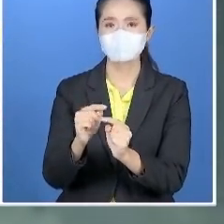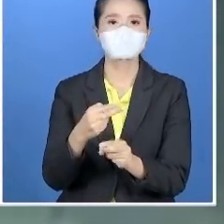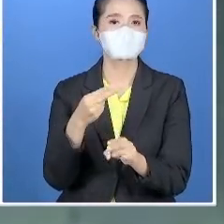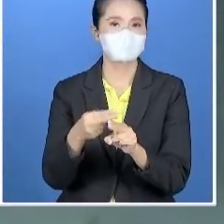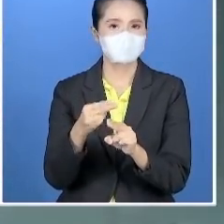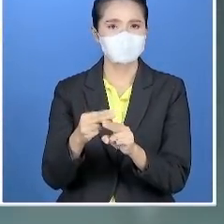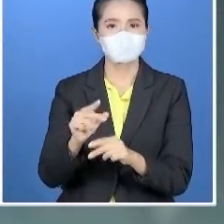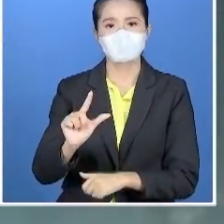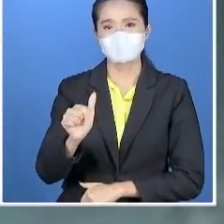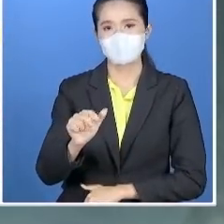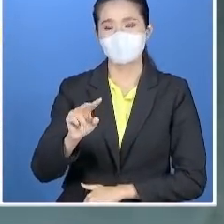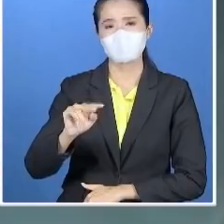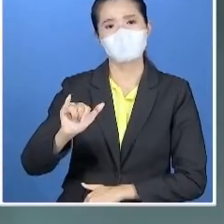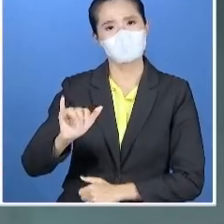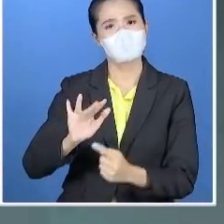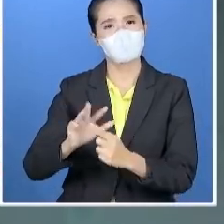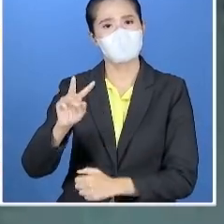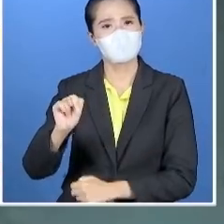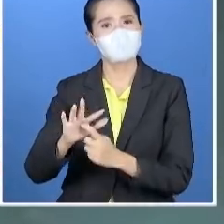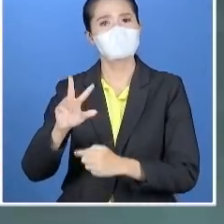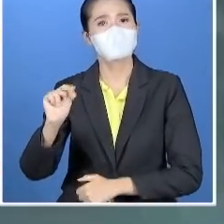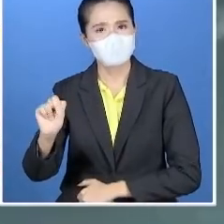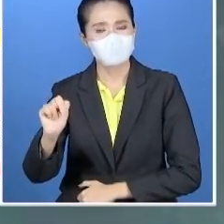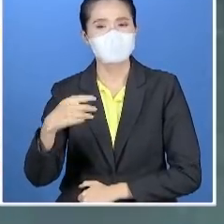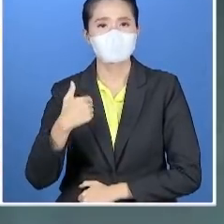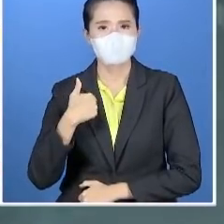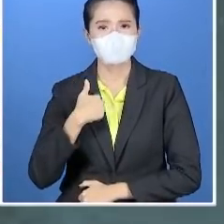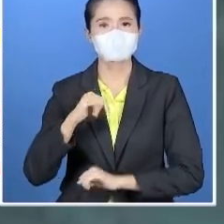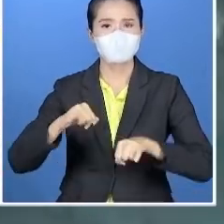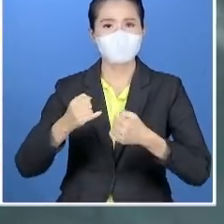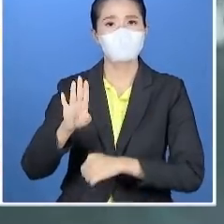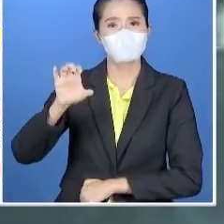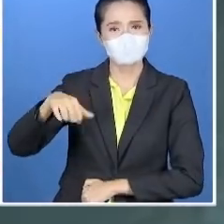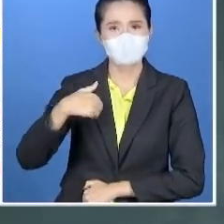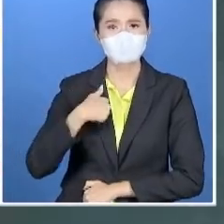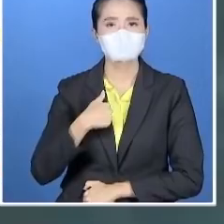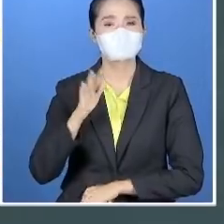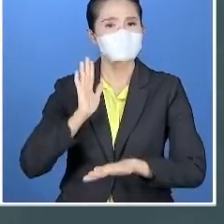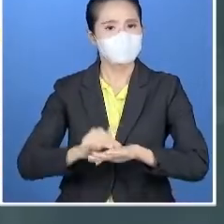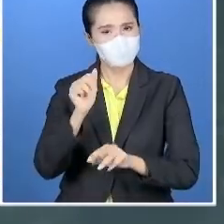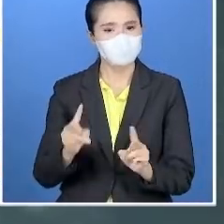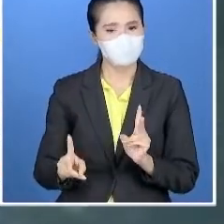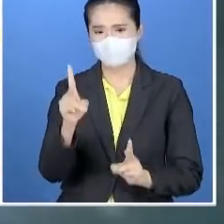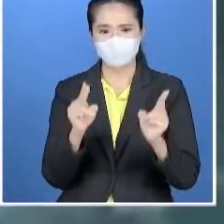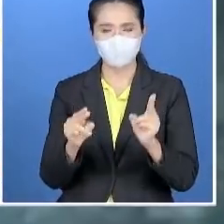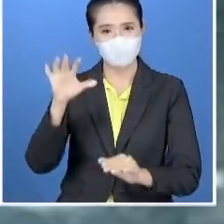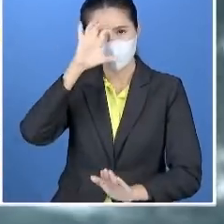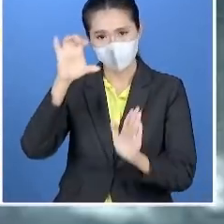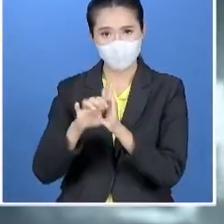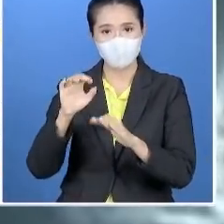ท์วัชระสกุณีเจ้าของบริษัท Attitude Production นะครับแกเป็นผู้เชี่ยวชาญเรื่องการตัดต่อแล้วก็วิเคราะห์ภา